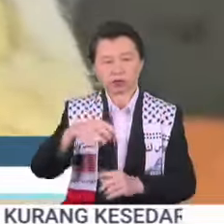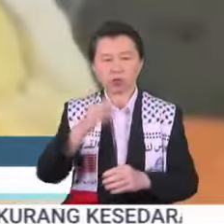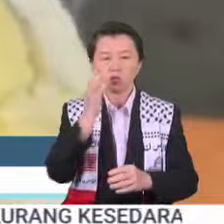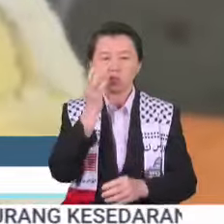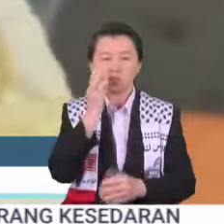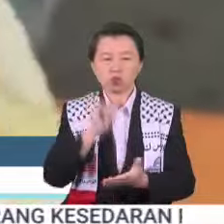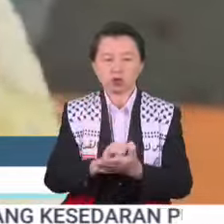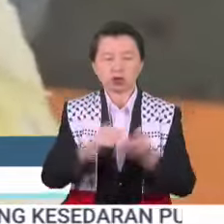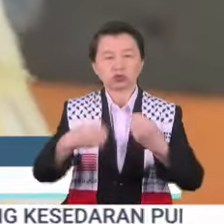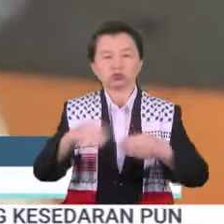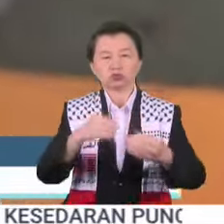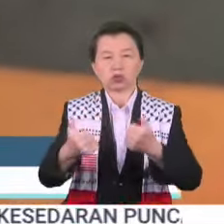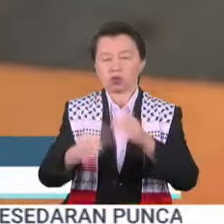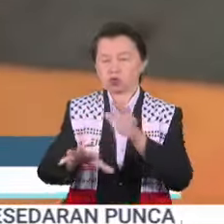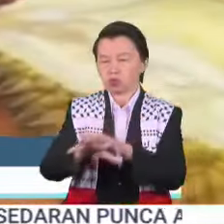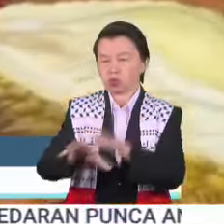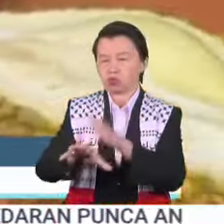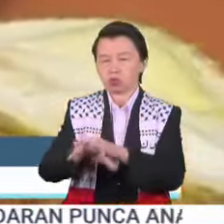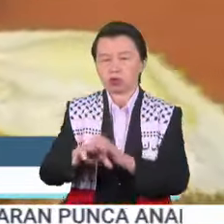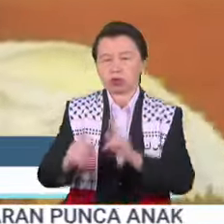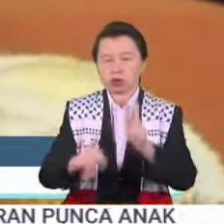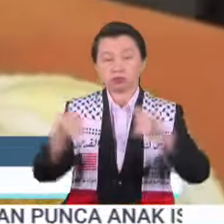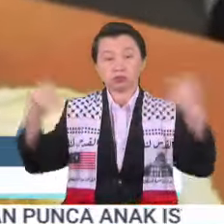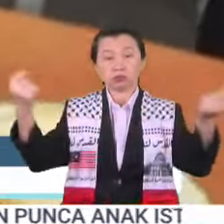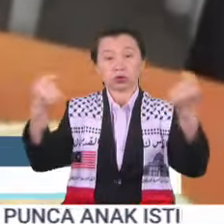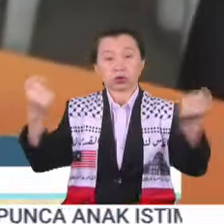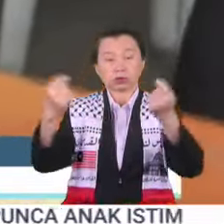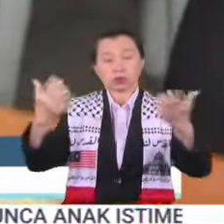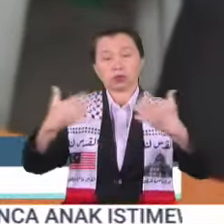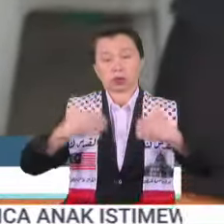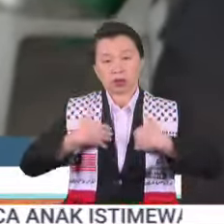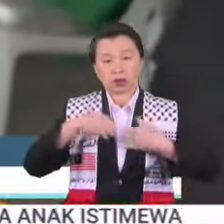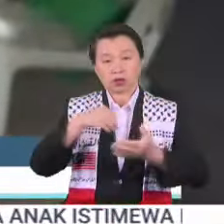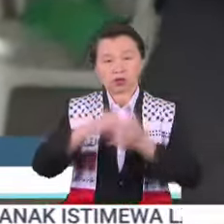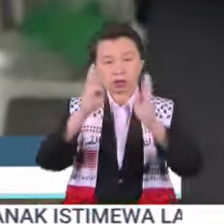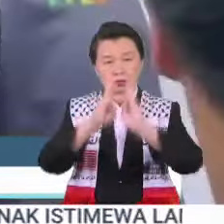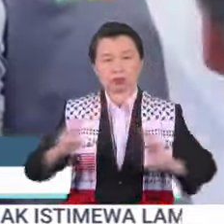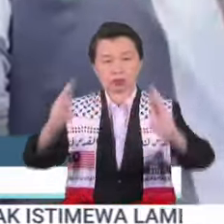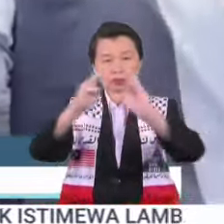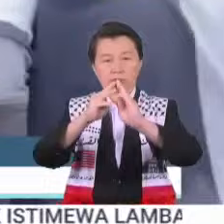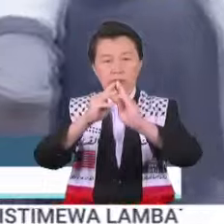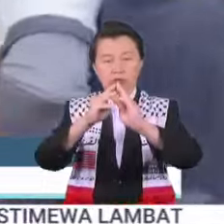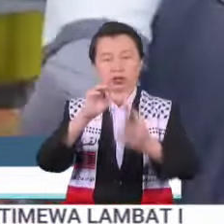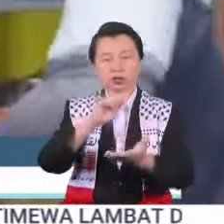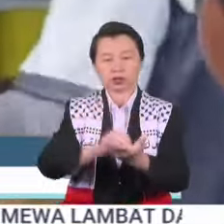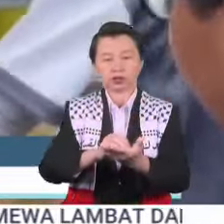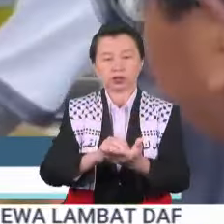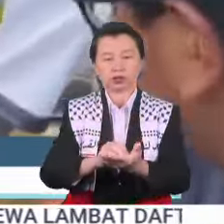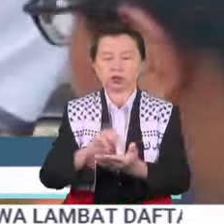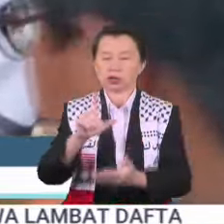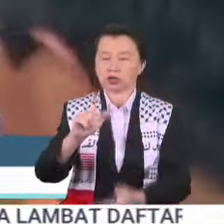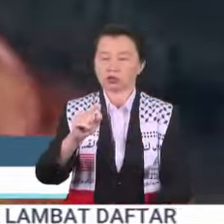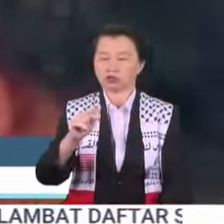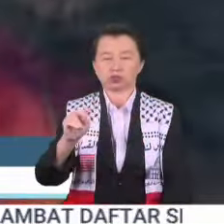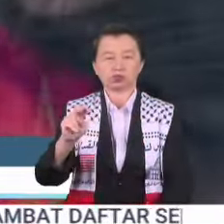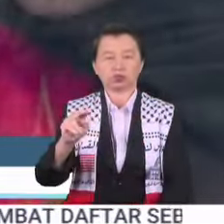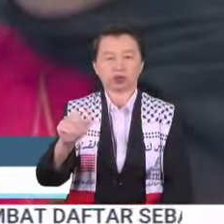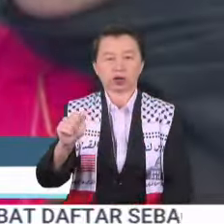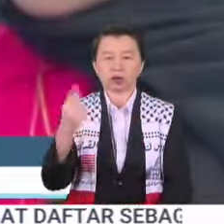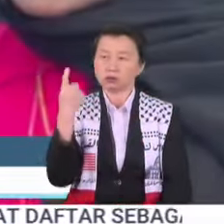itu, jualannya mendapat sambutan menerusi karnival yang diadakan di Masjid Andalusia Laguna baru-baru ini.